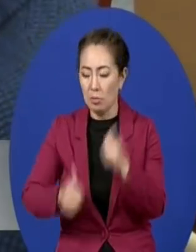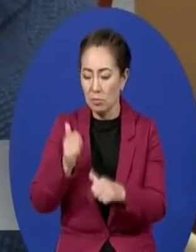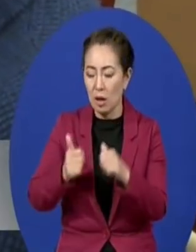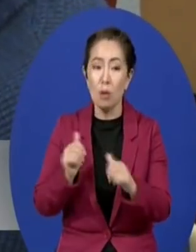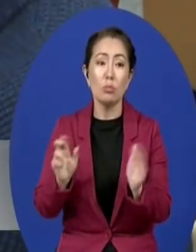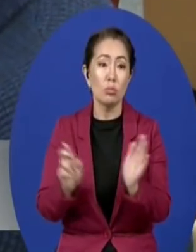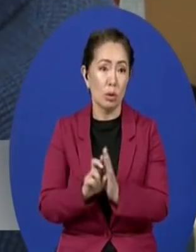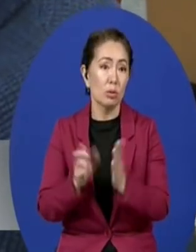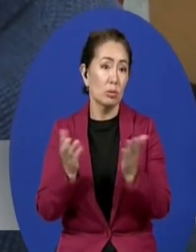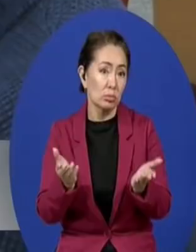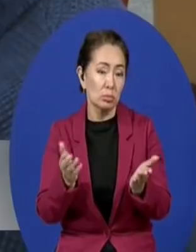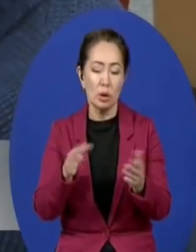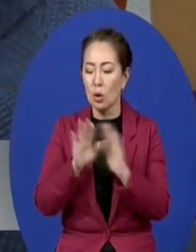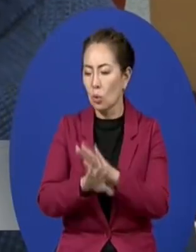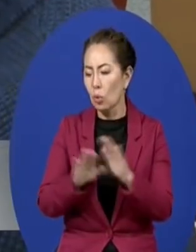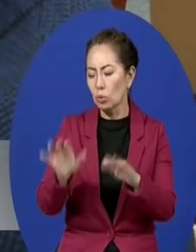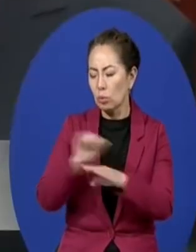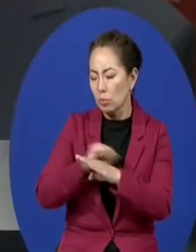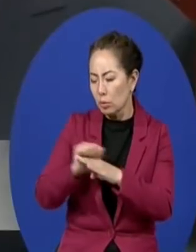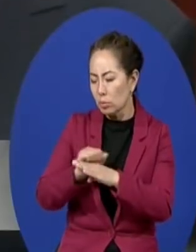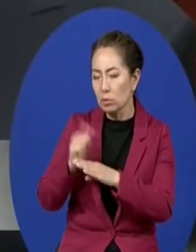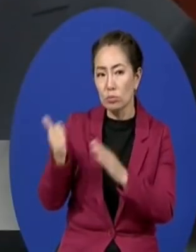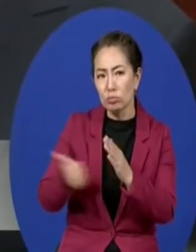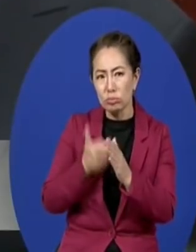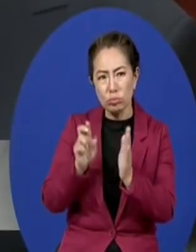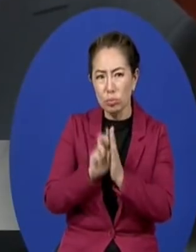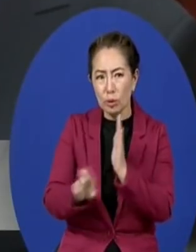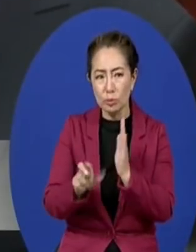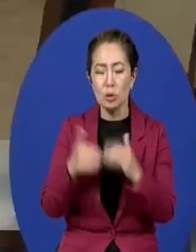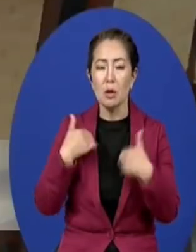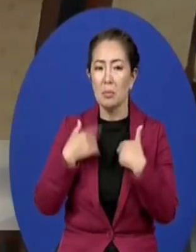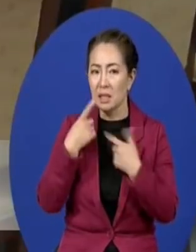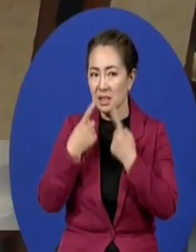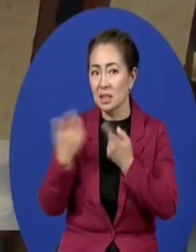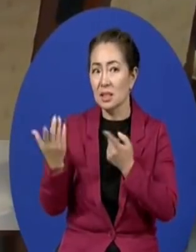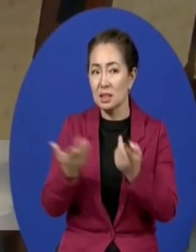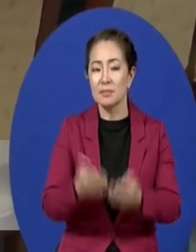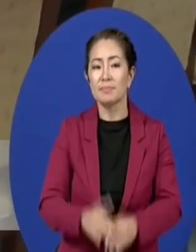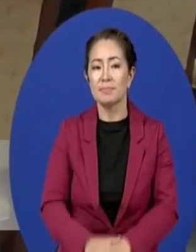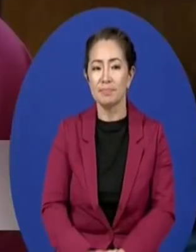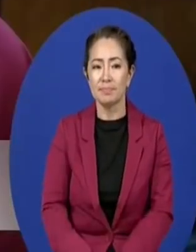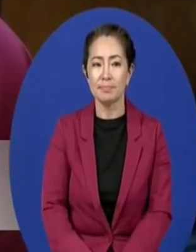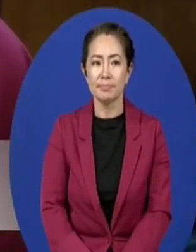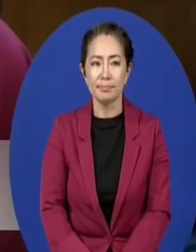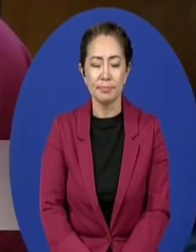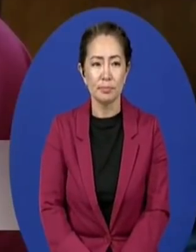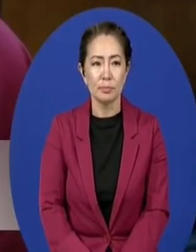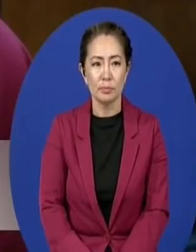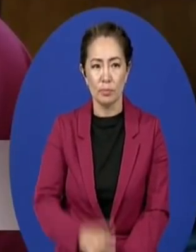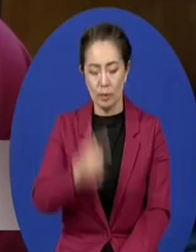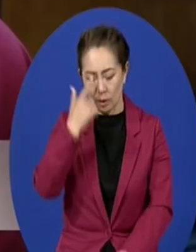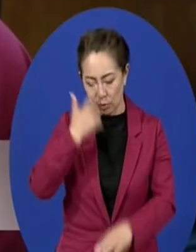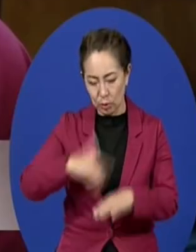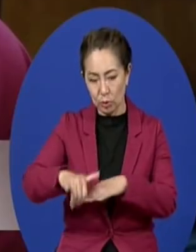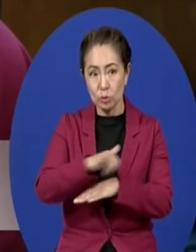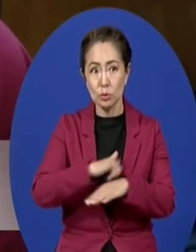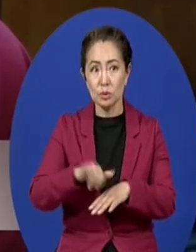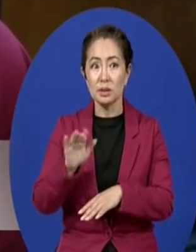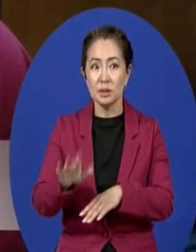гарах боломжтой. Гэхдээ хүүхэд бүрийг бэлтгэх боломж байдаггүй тухай багш нар ярьж байна. Монгол улсын